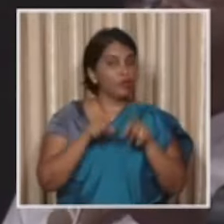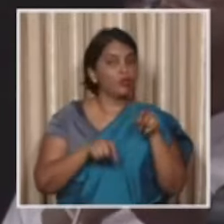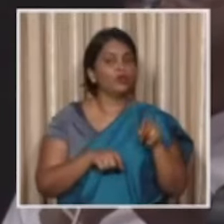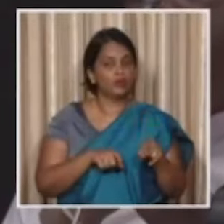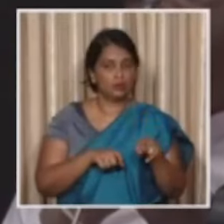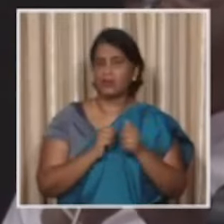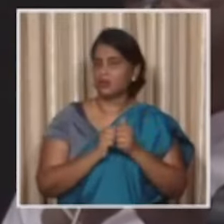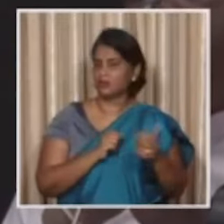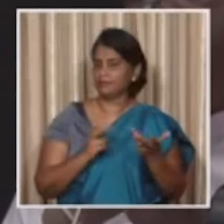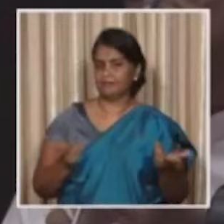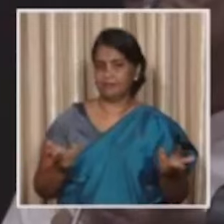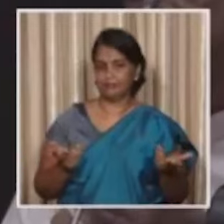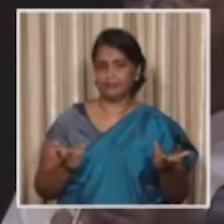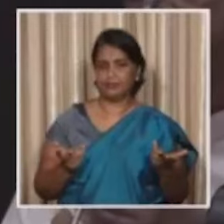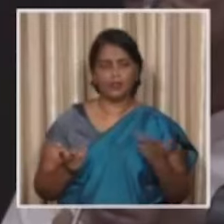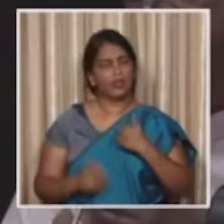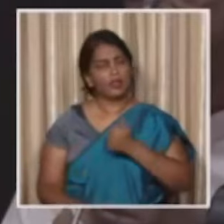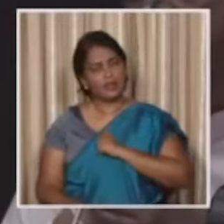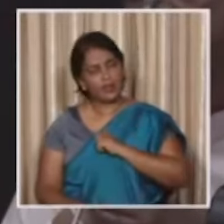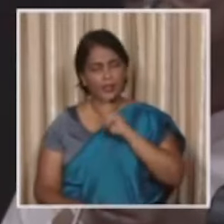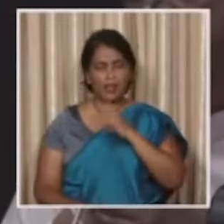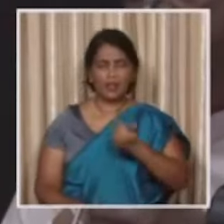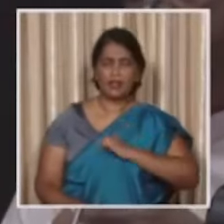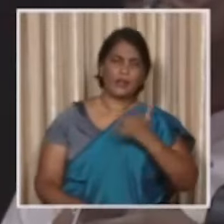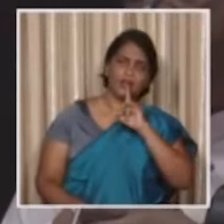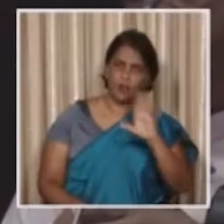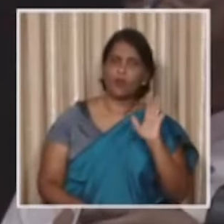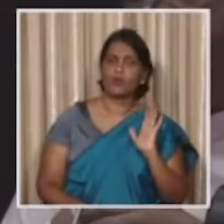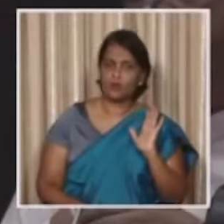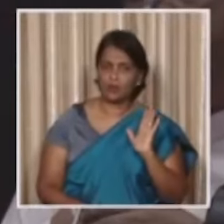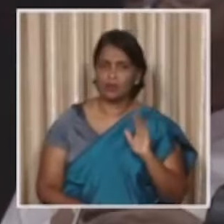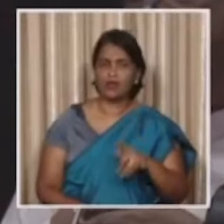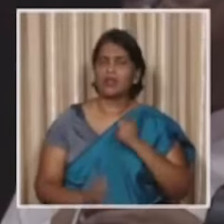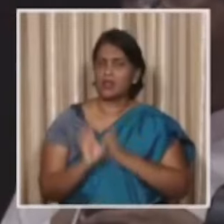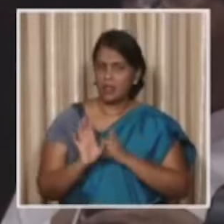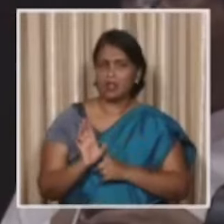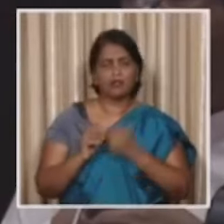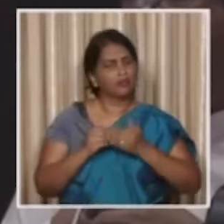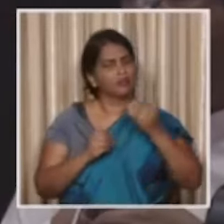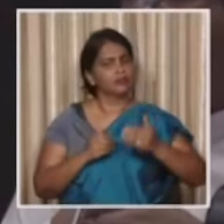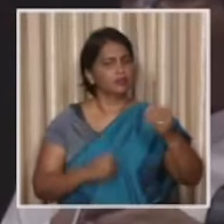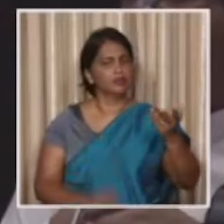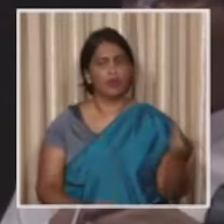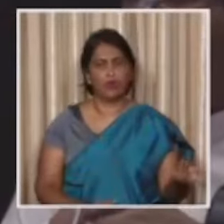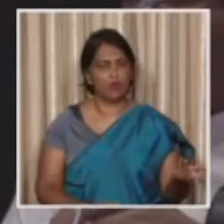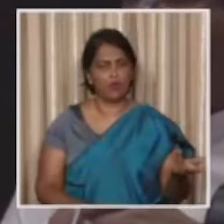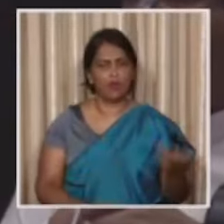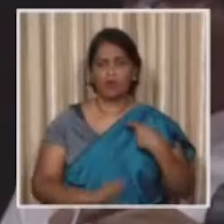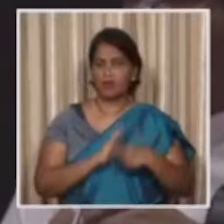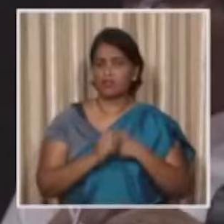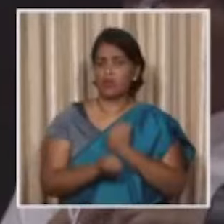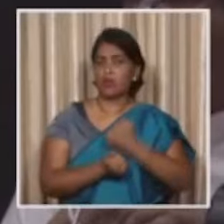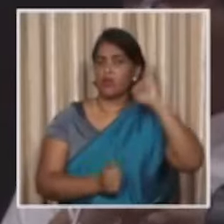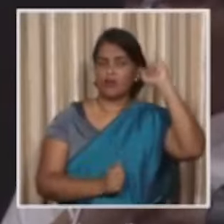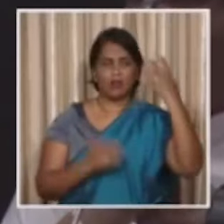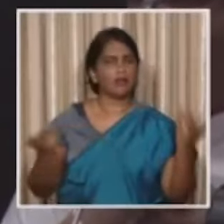මේ විදිහට හැසිරෙන්නේ. එක්කෝ පක්ෂයි කියන්න ඕනේ, එක්ක විරුද්ධයි කියන්න ඕනේ. දැන් හැමදාම ඕම දිගට දිගට ඇදගෙන ගියා නම් මොකද වෙන්නේ? එතකොට මේ රටේ පොලිස්